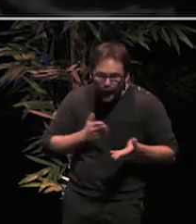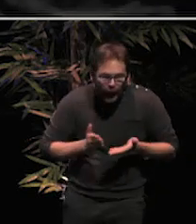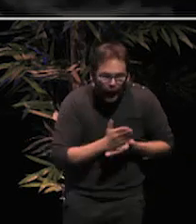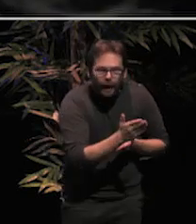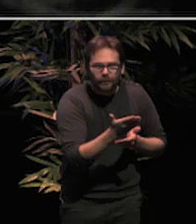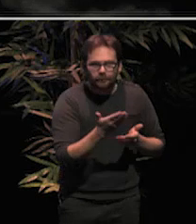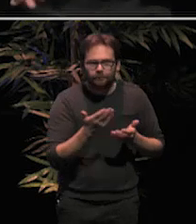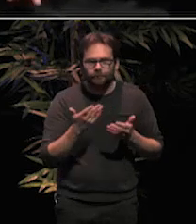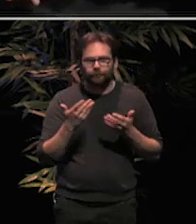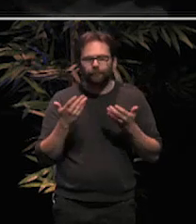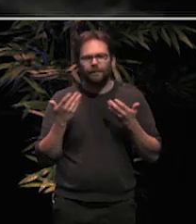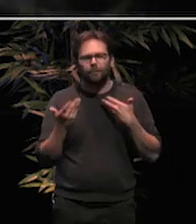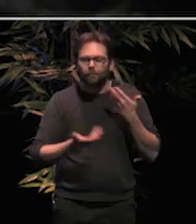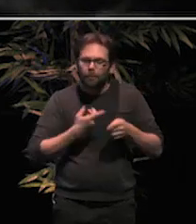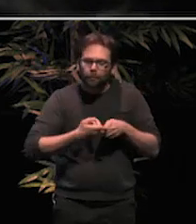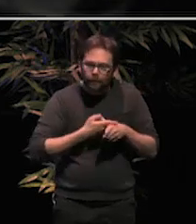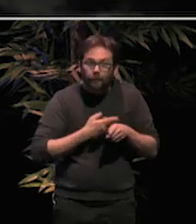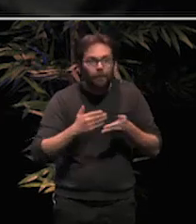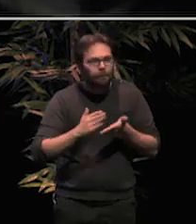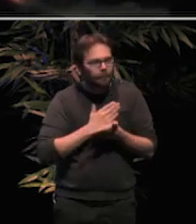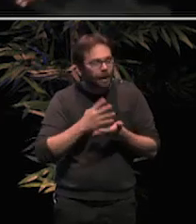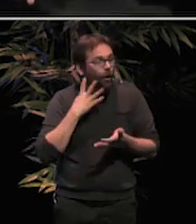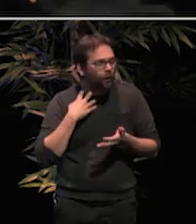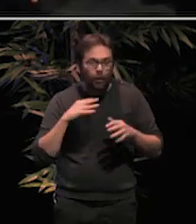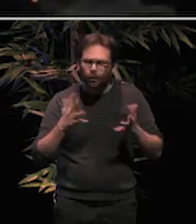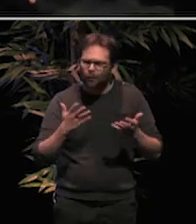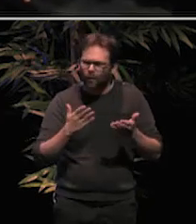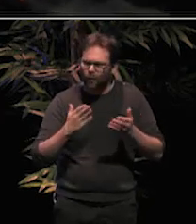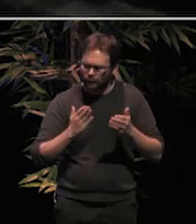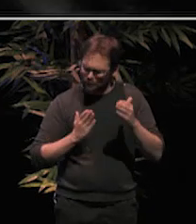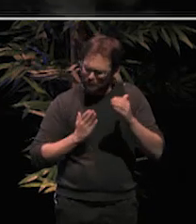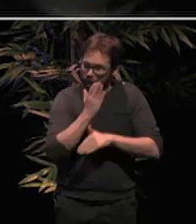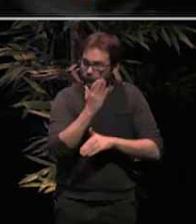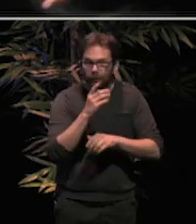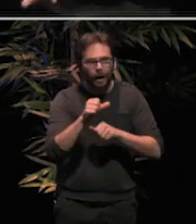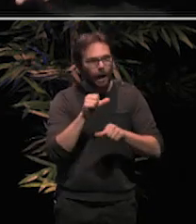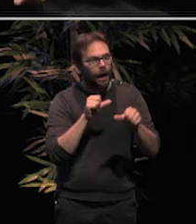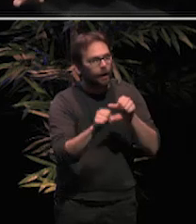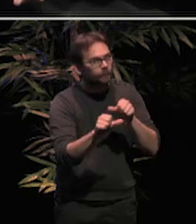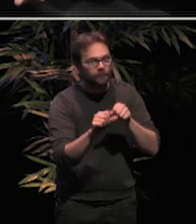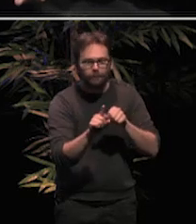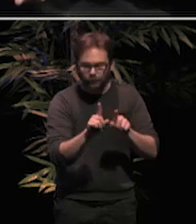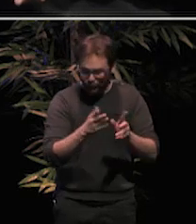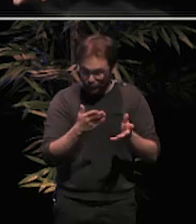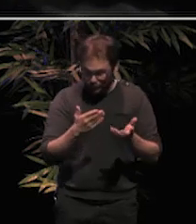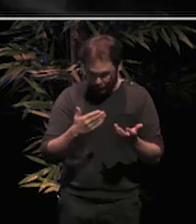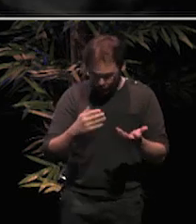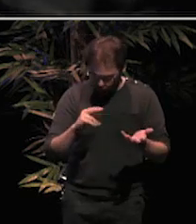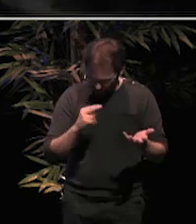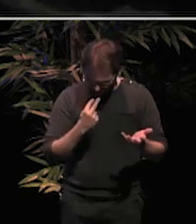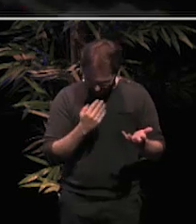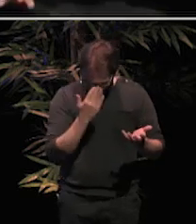Rhum, je pense qu'on est capable de dépasser ses limites quand on connaît aussi